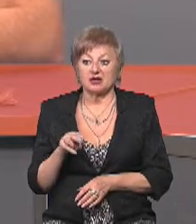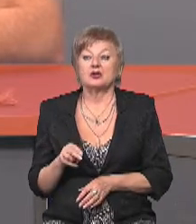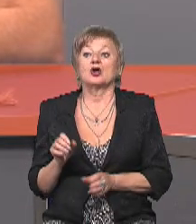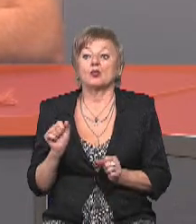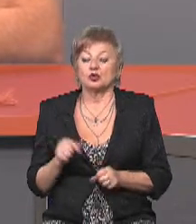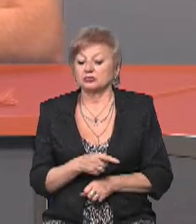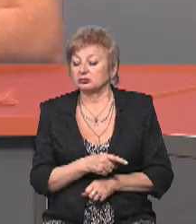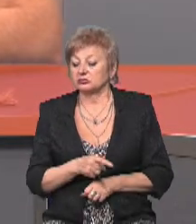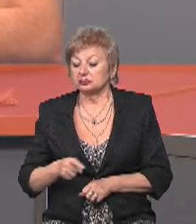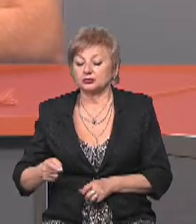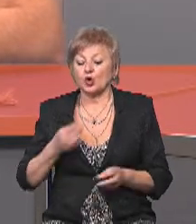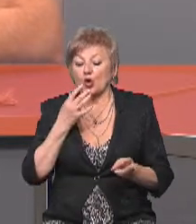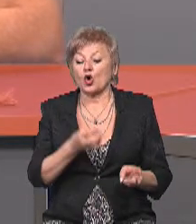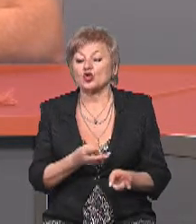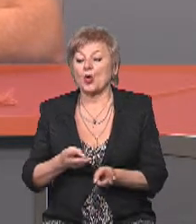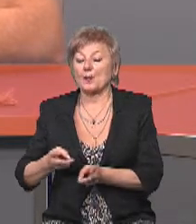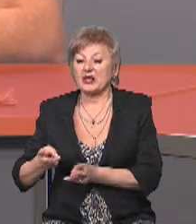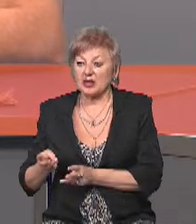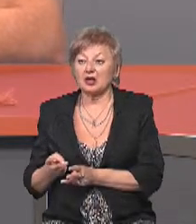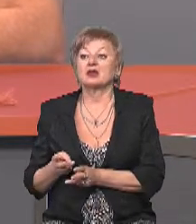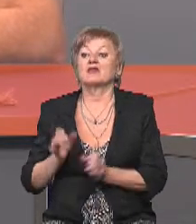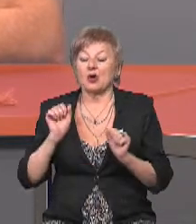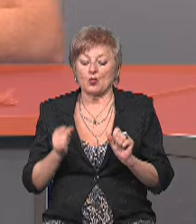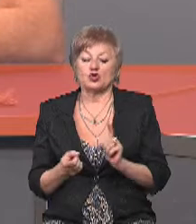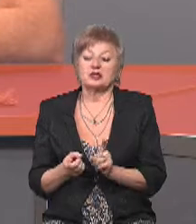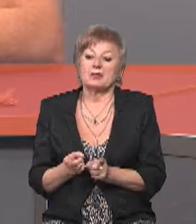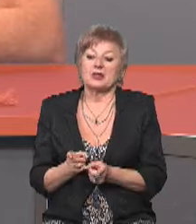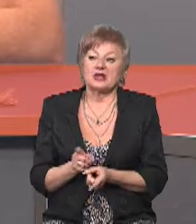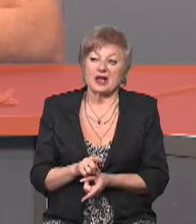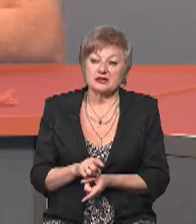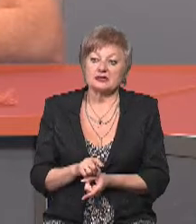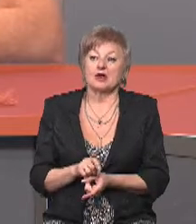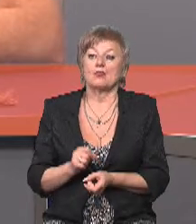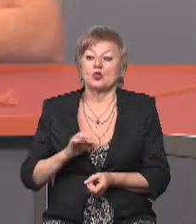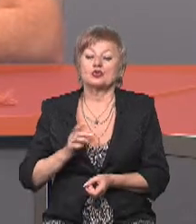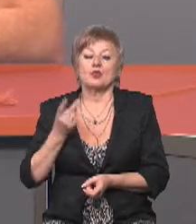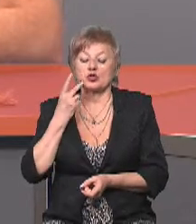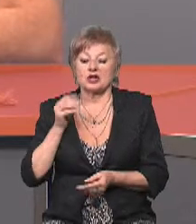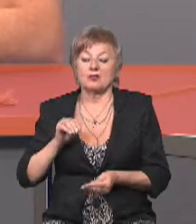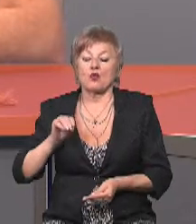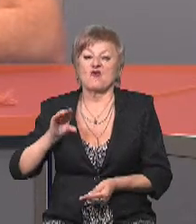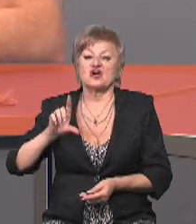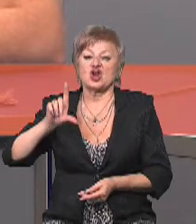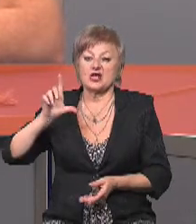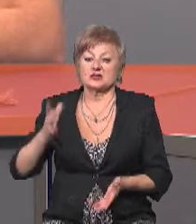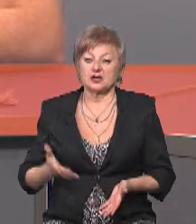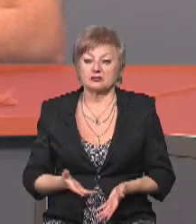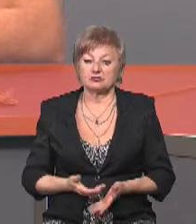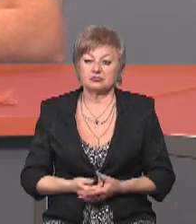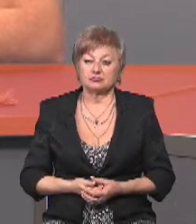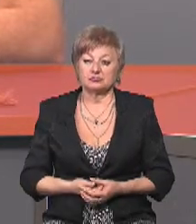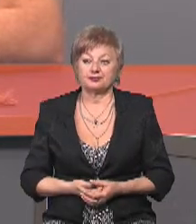Тобто на протяжении всього отопительного сезону вона може змінюватися і навіть постоянно повышаться, в принципі. Ми не знаємо, якою вона